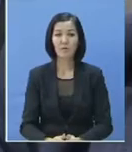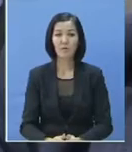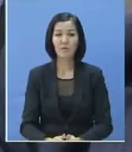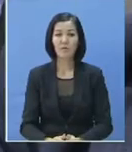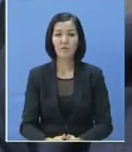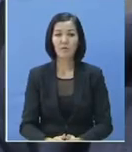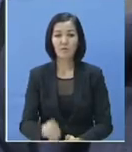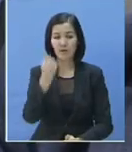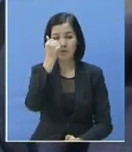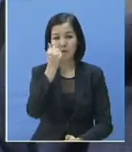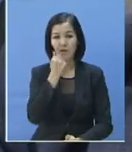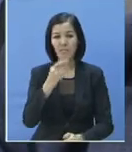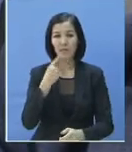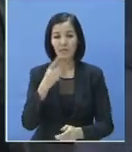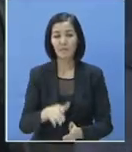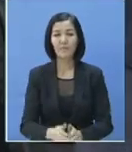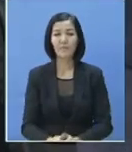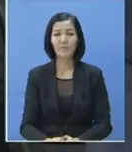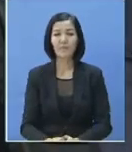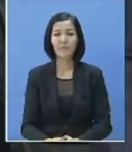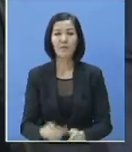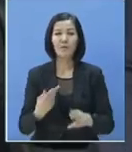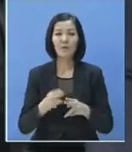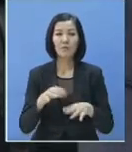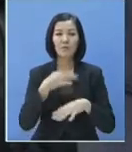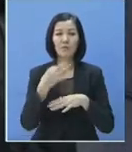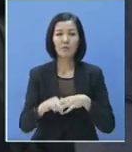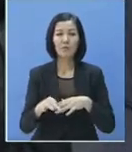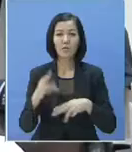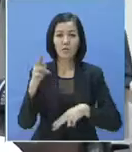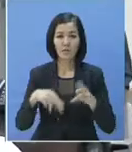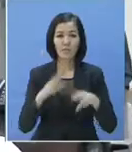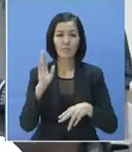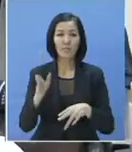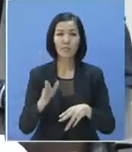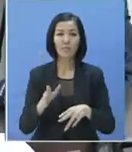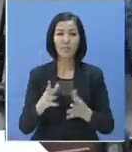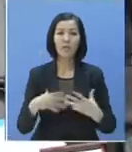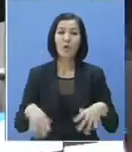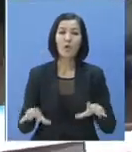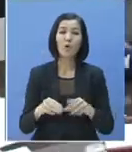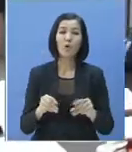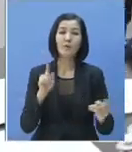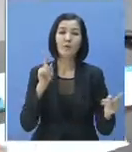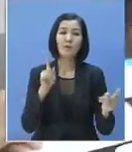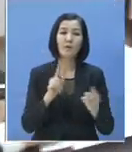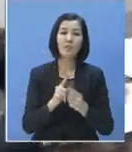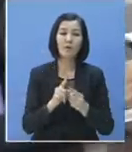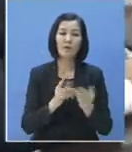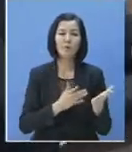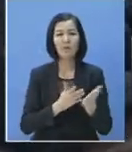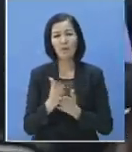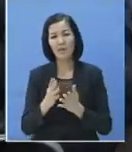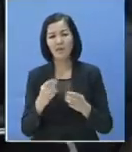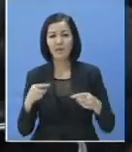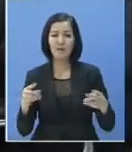тогда. Рахмет сіздерге, көп-көп рахмет. В этом году күзге салып береміз. Рахмет сізге. Қоғамдық қабылдауда әлеуметтік салаға қатысты біраз мәселе